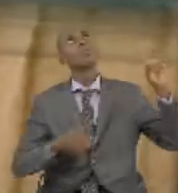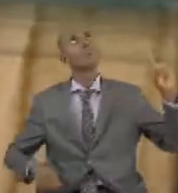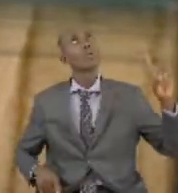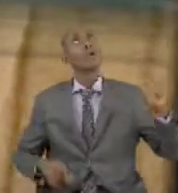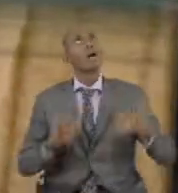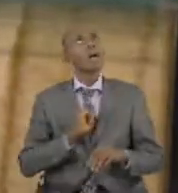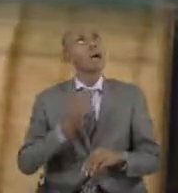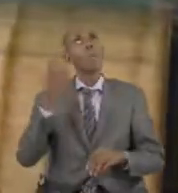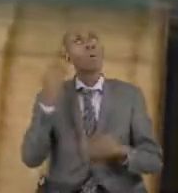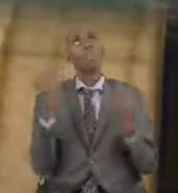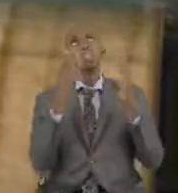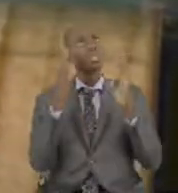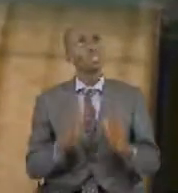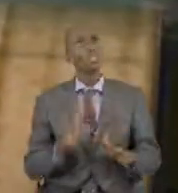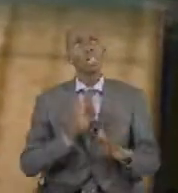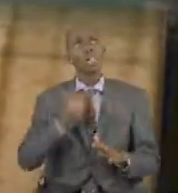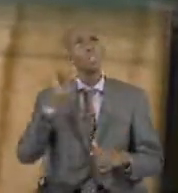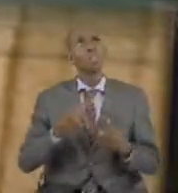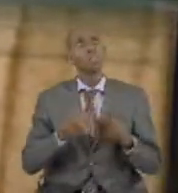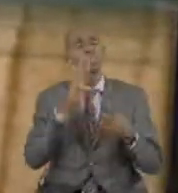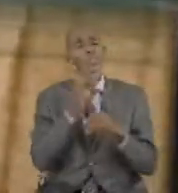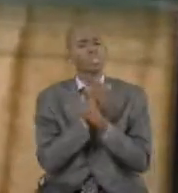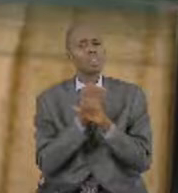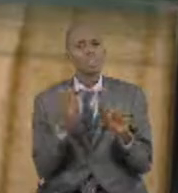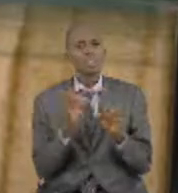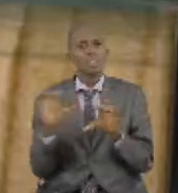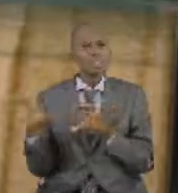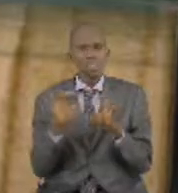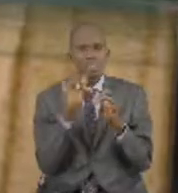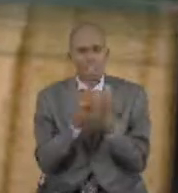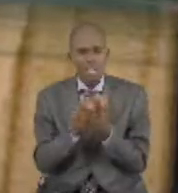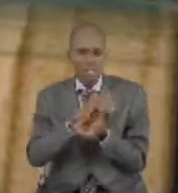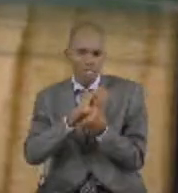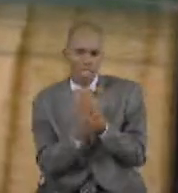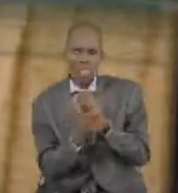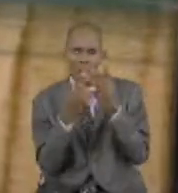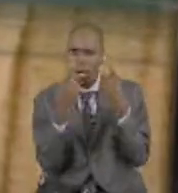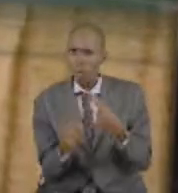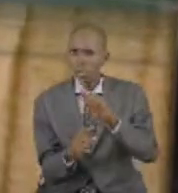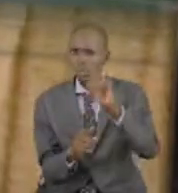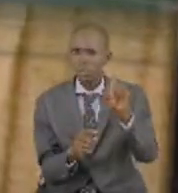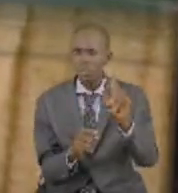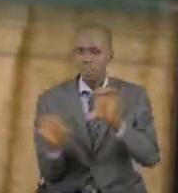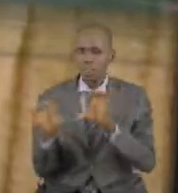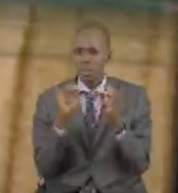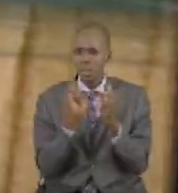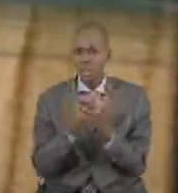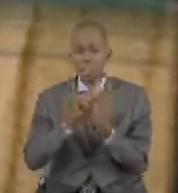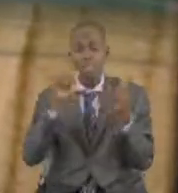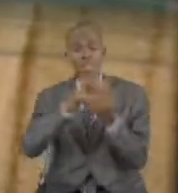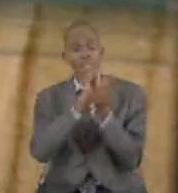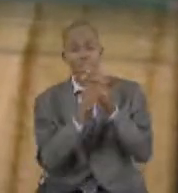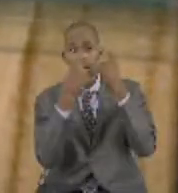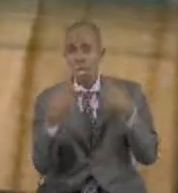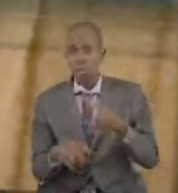dire, Seigneur, j'étais pécheur, que j'ai besoin d'être sauvé? Y a-t-il ce changement qui s'est produit en vous? Y a-t-il cette transformation qui